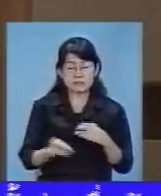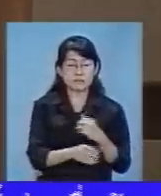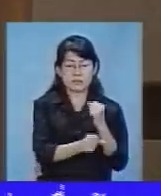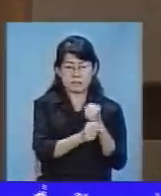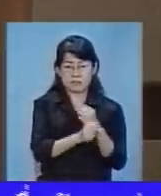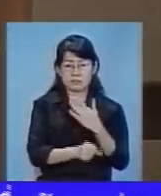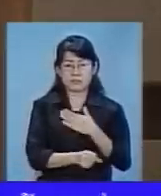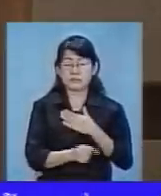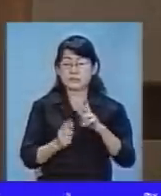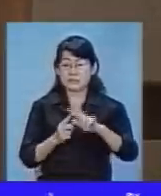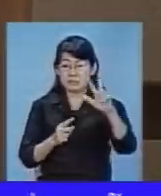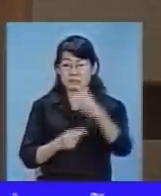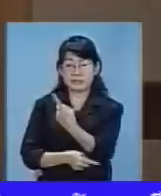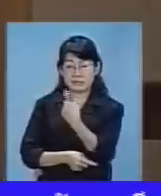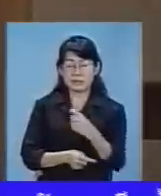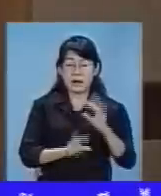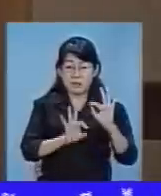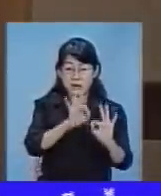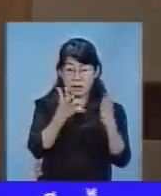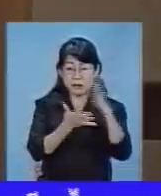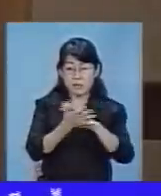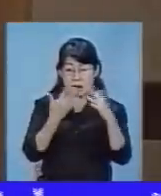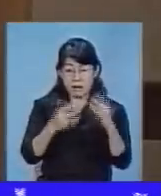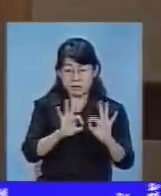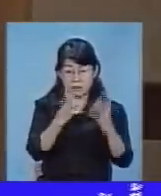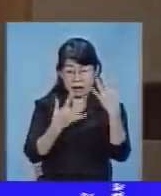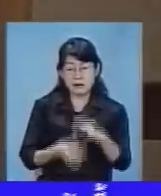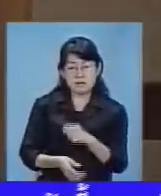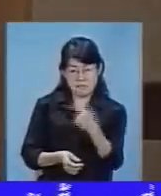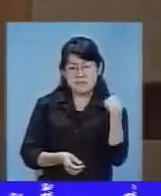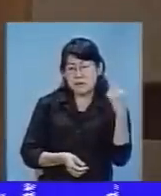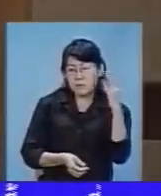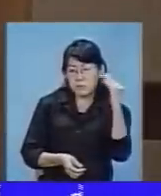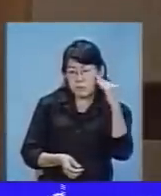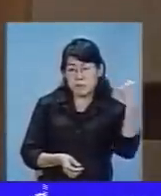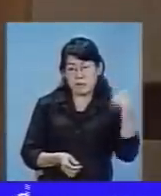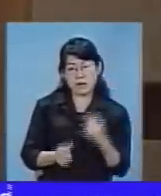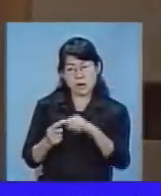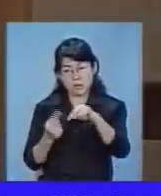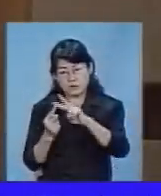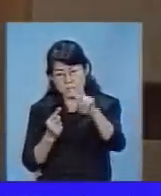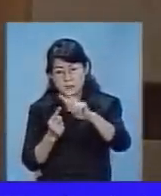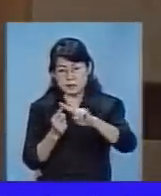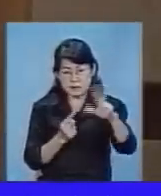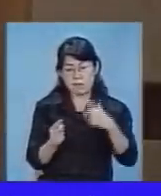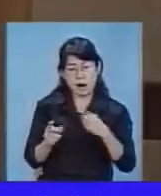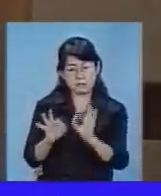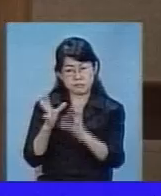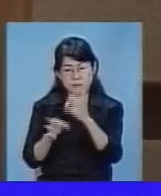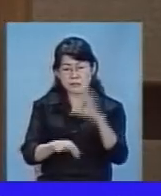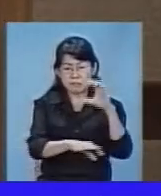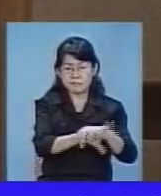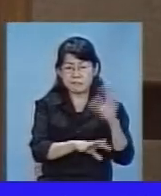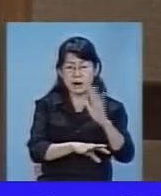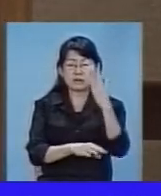ามว่าไฟไหม้แล้วทำไมคนที่จะจุดไฟรอบ2รอบ3เนี่ยไม่เข้าไปจับก็เหตุผลเดียวกันทั้งหมดที่ผมกราบเรียนมาครับ